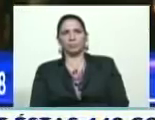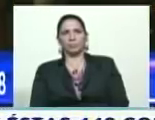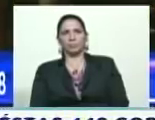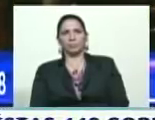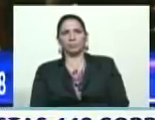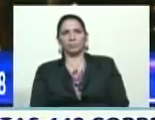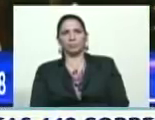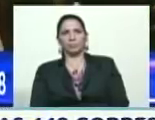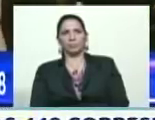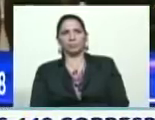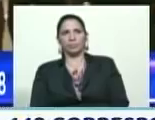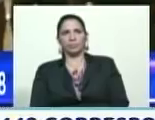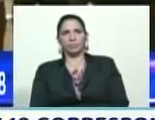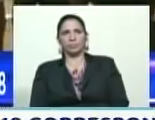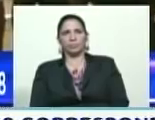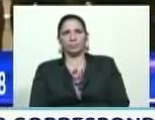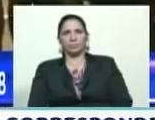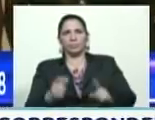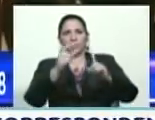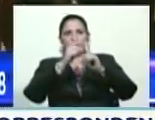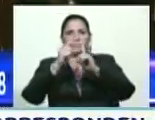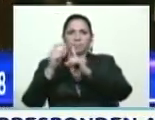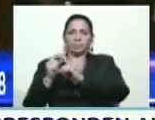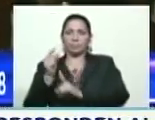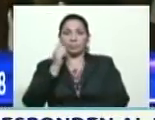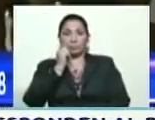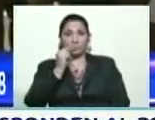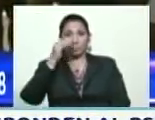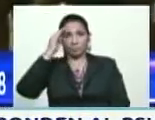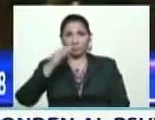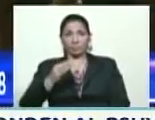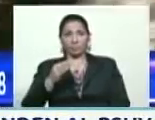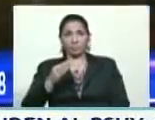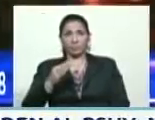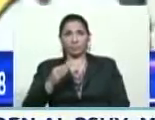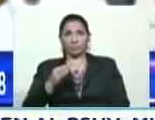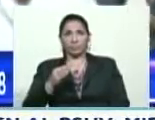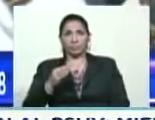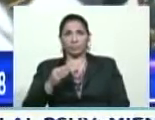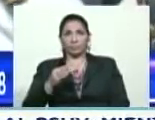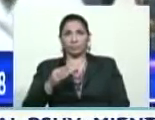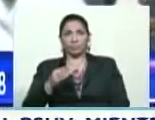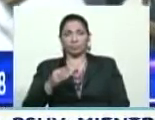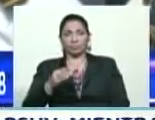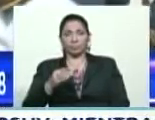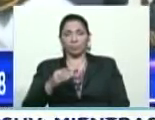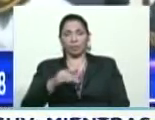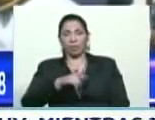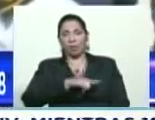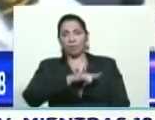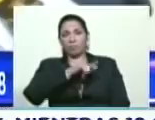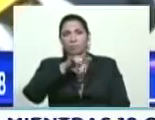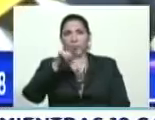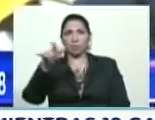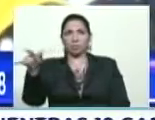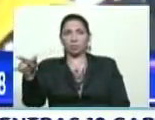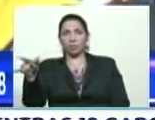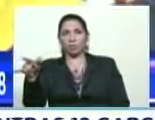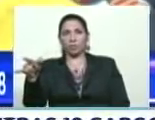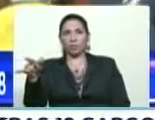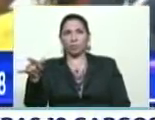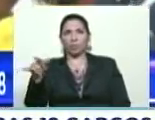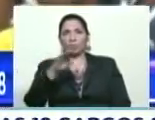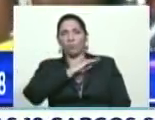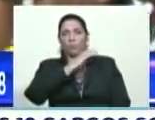Palabras del señor general de división Сергей Иванович. Comandante de la aviación lejana de las Fuerzas Aeroespaciales